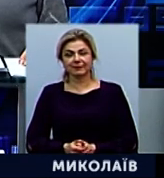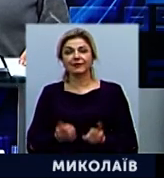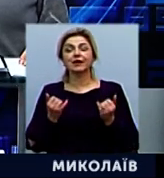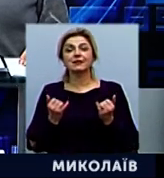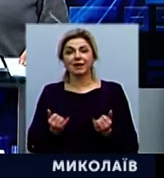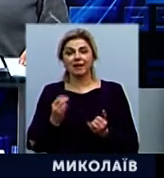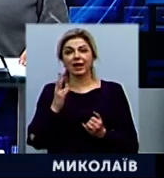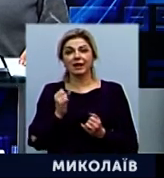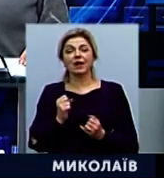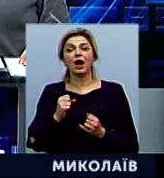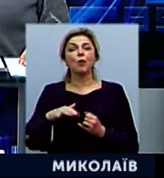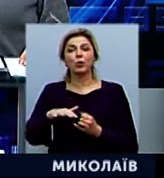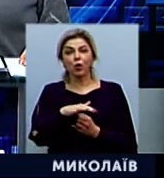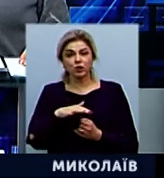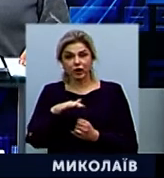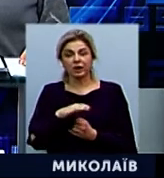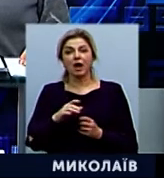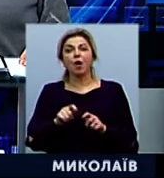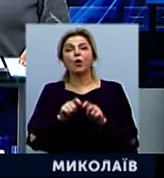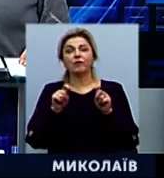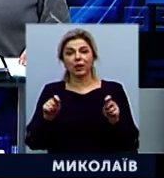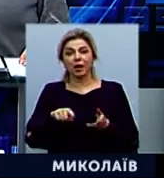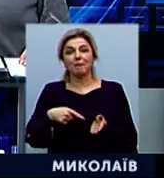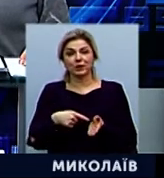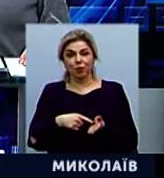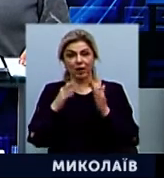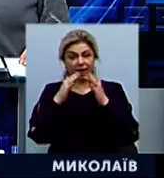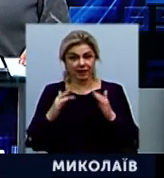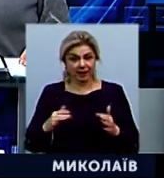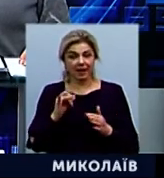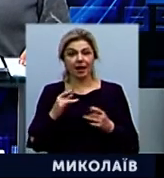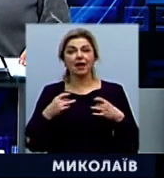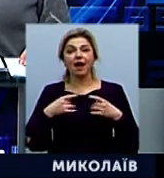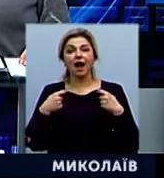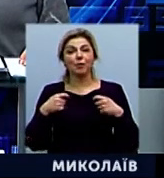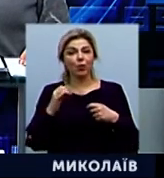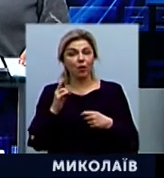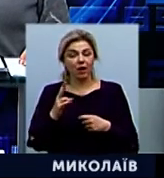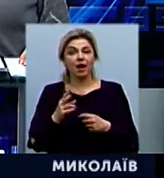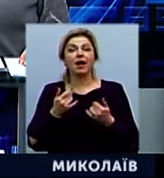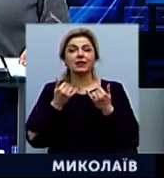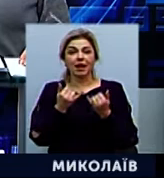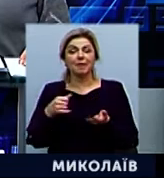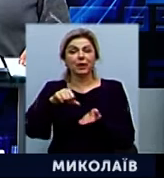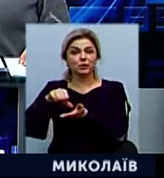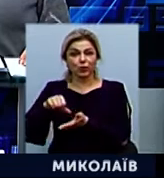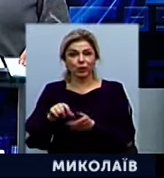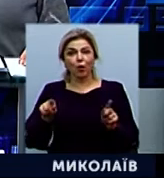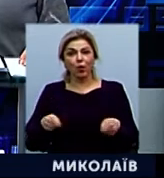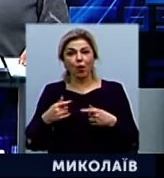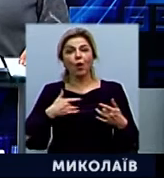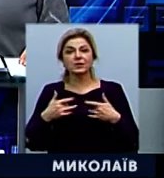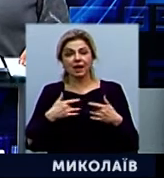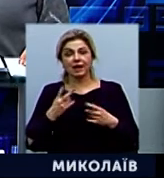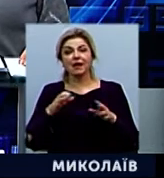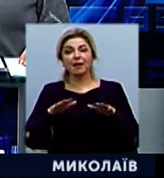Зараз на Соборній площі відбувається відкриття міської ялинки та ярмарок. Для присутніх організовано концерт. На місці